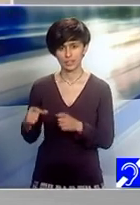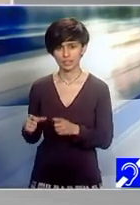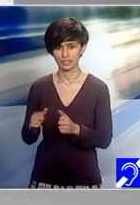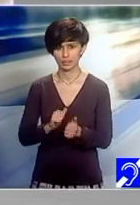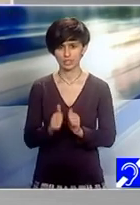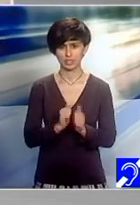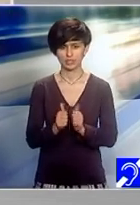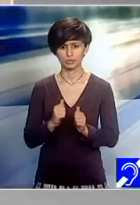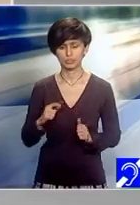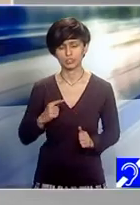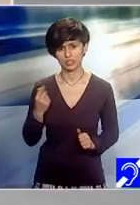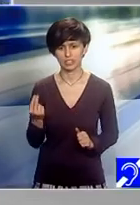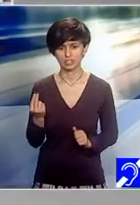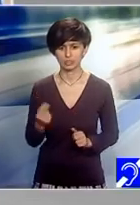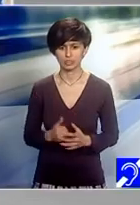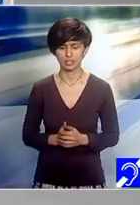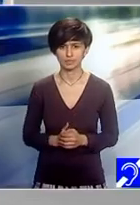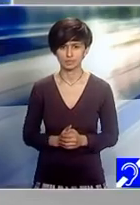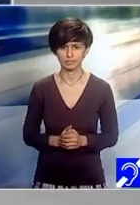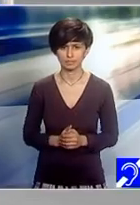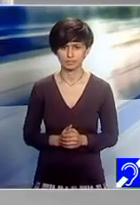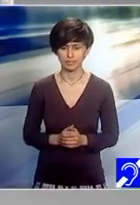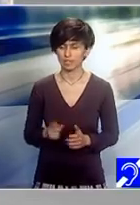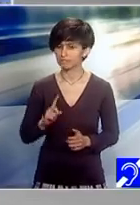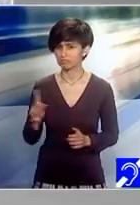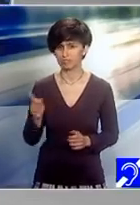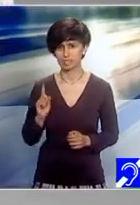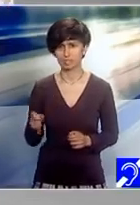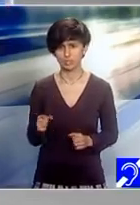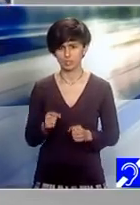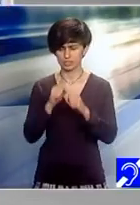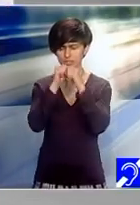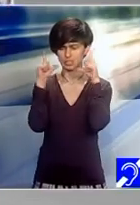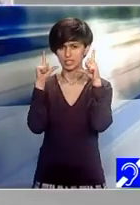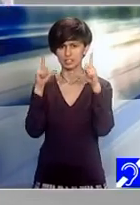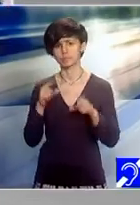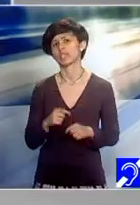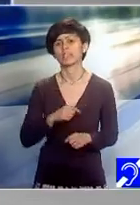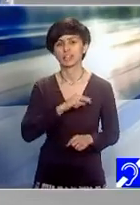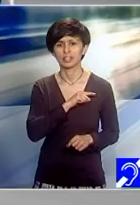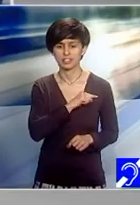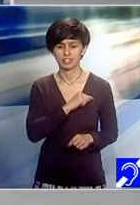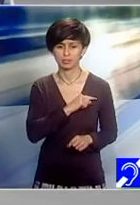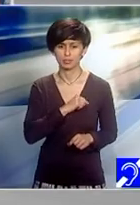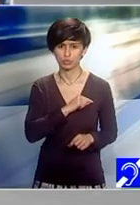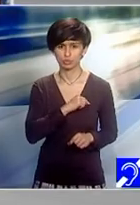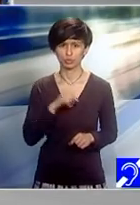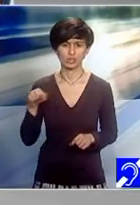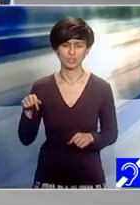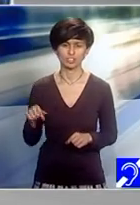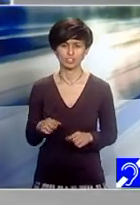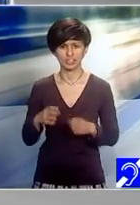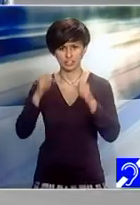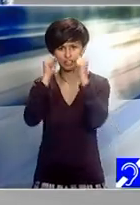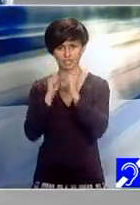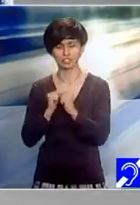ok. Să nu ne sperie doliul ăsta care e artificial în gimnastică. Chestia asta era de așteptat.